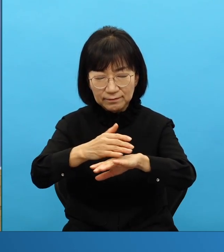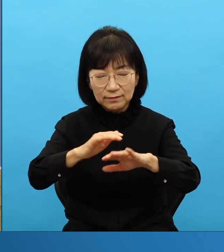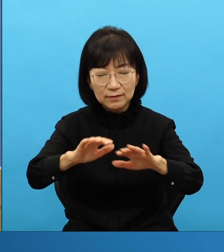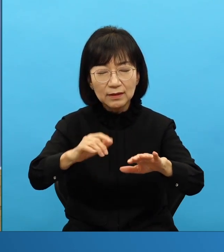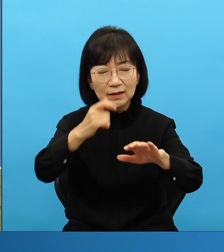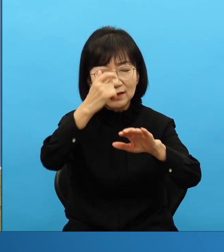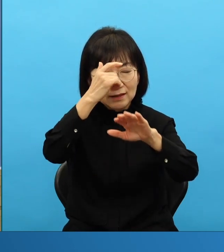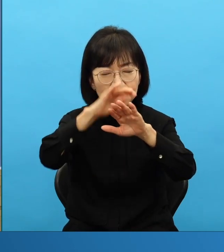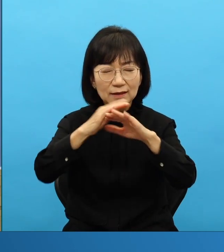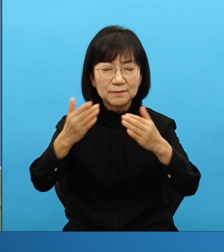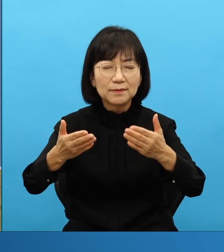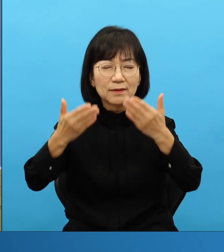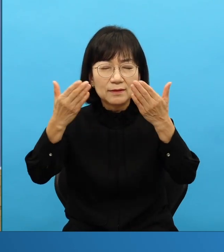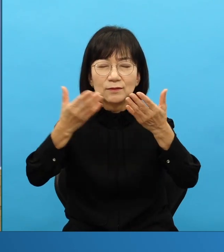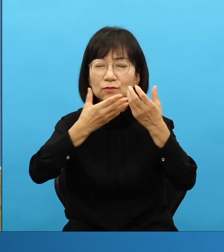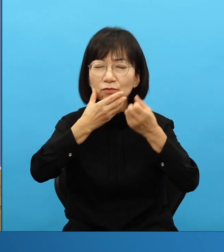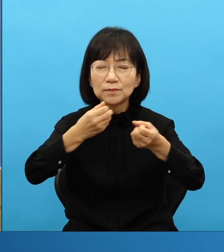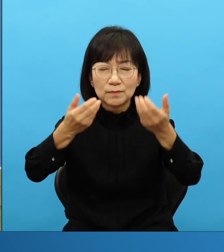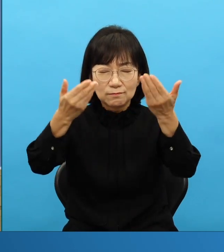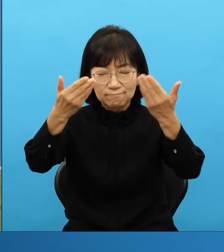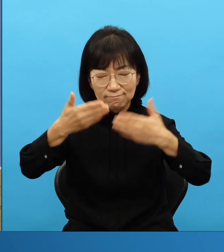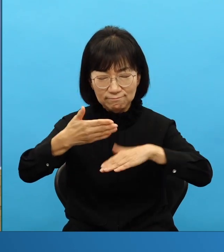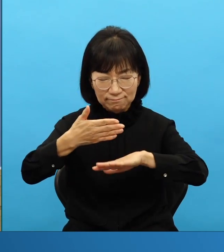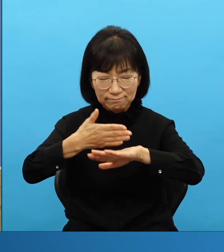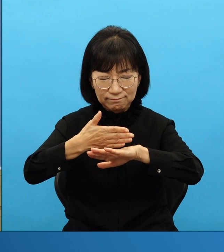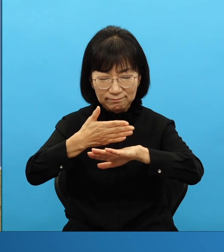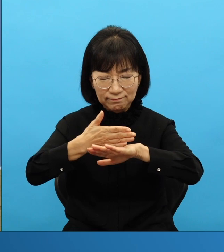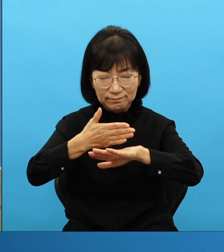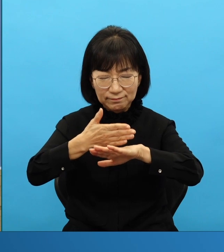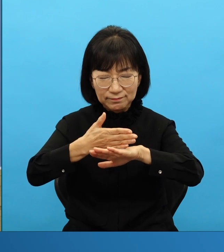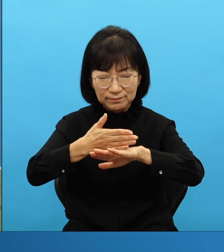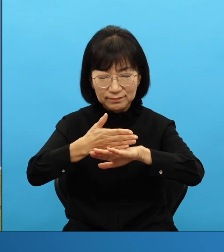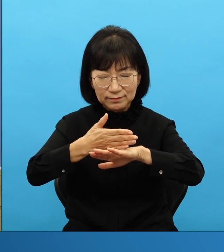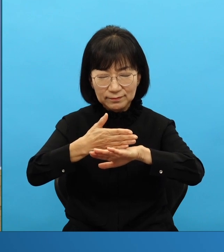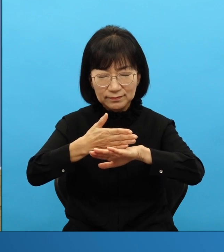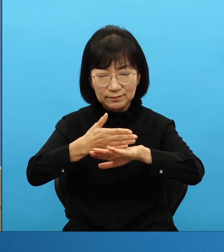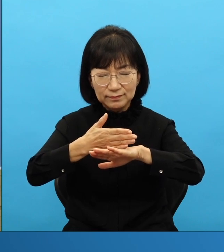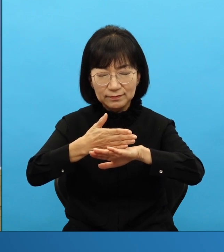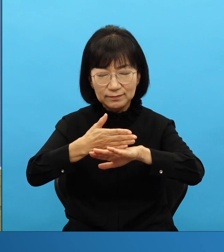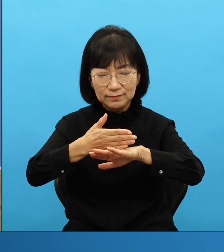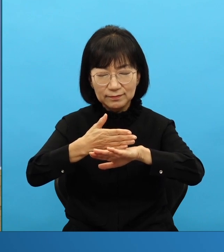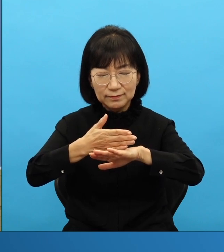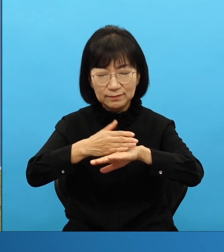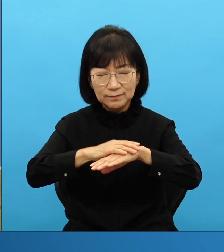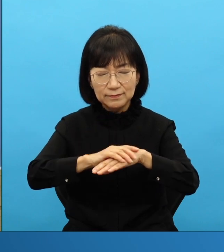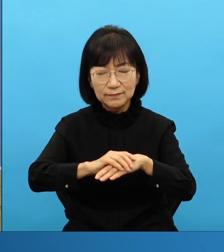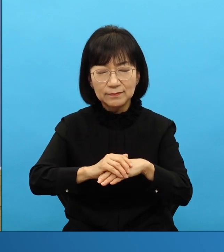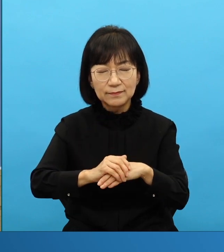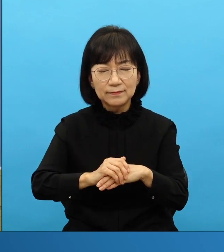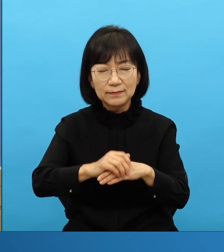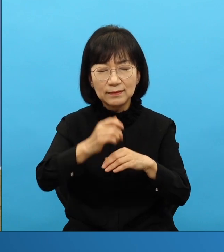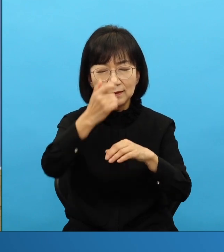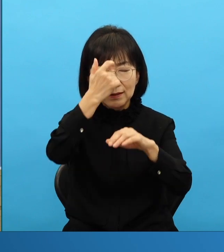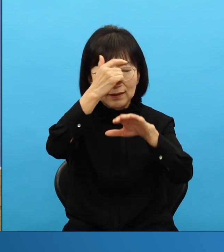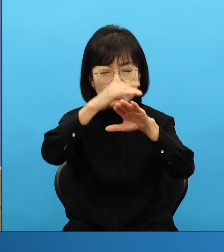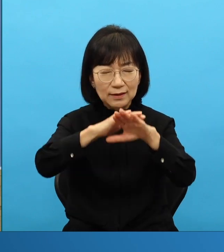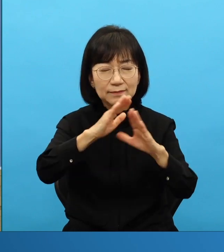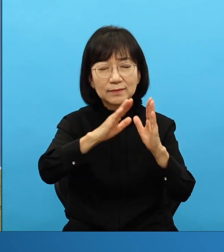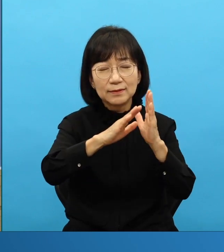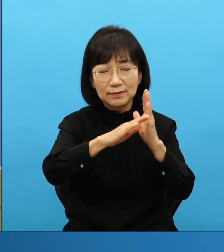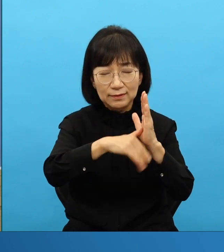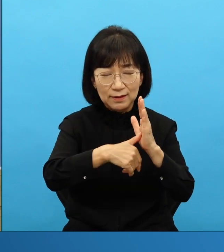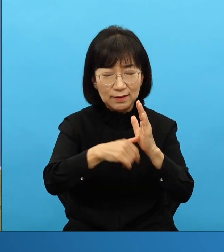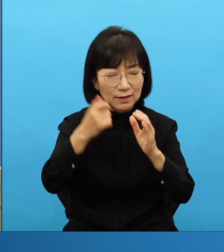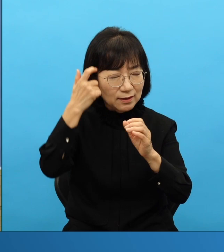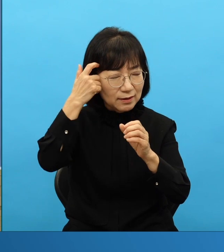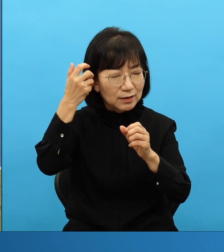있는 축복을 우리에게 허락하심을 감사합니다. Thank you for granting us the blessing to worship you. 예배의 그 어마어마한 영적 비밀이